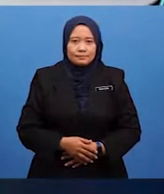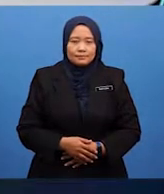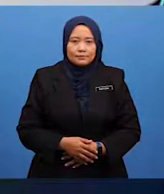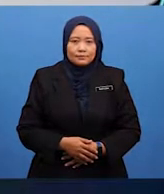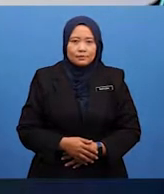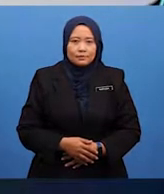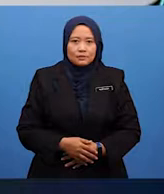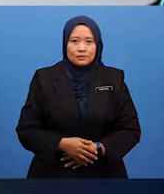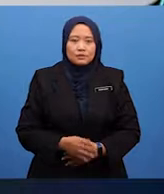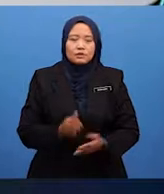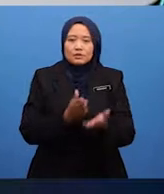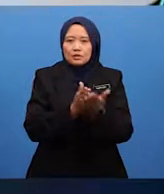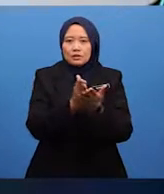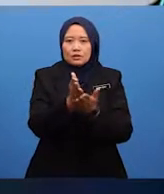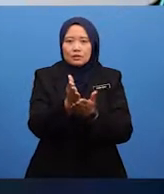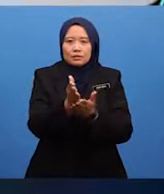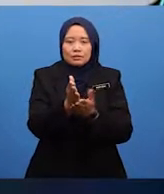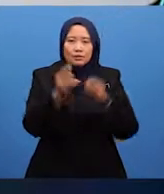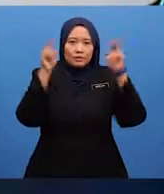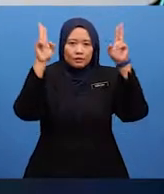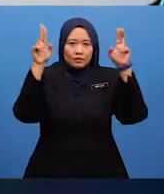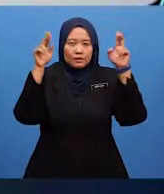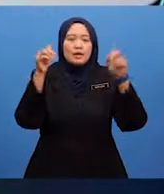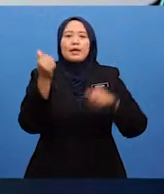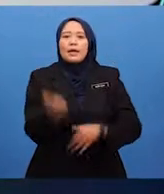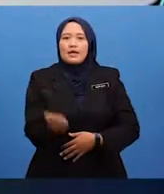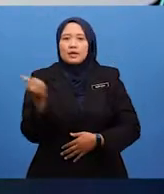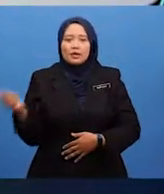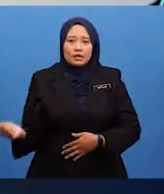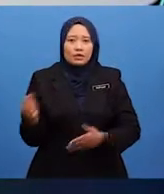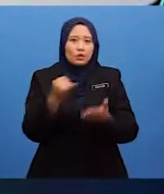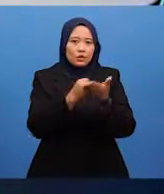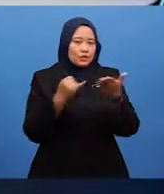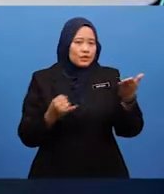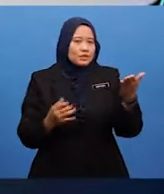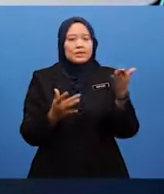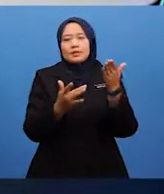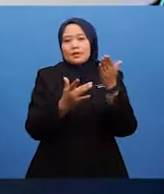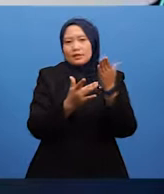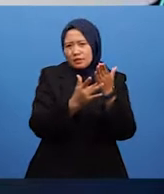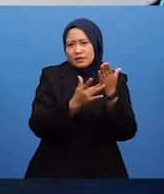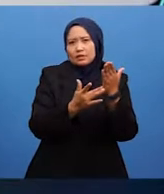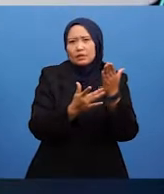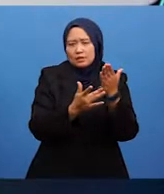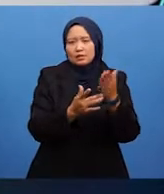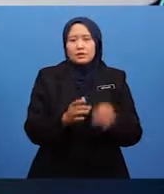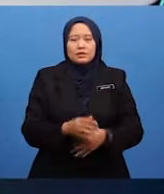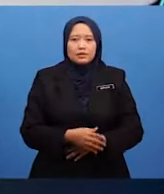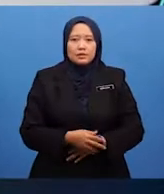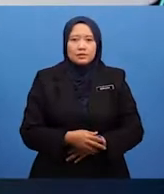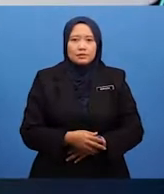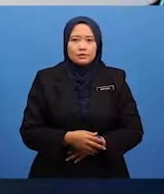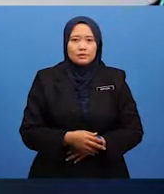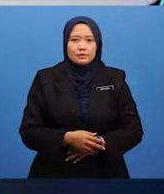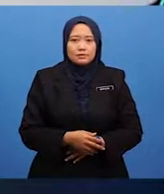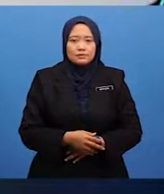ini kita akan terus kepada topik ini memang sebenarnya sangat complicated kalau Andhika The